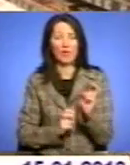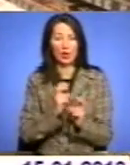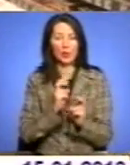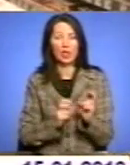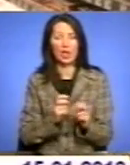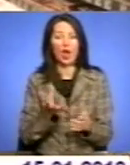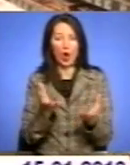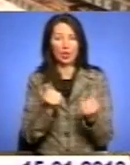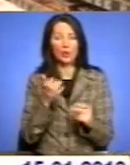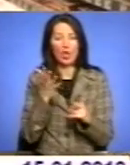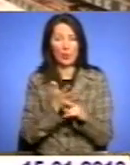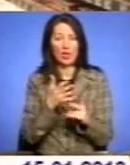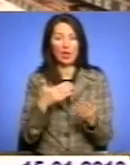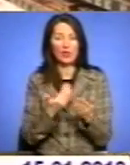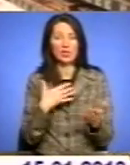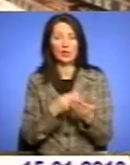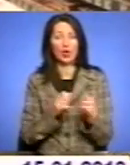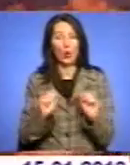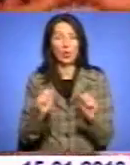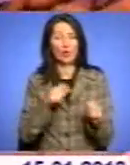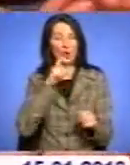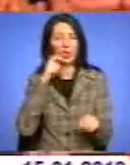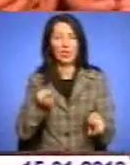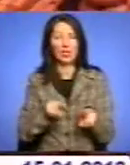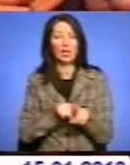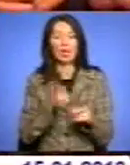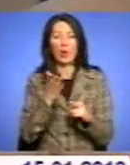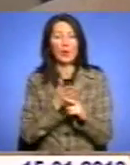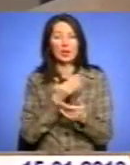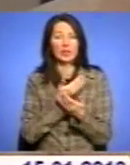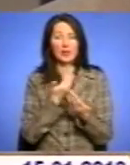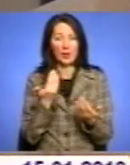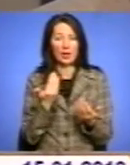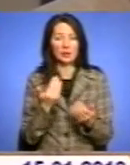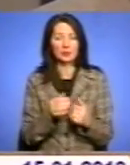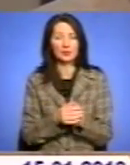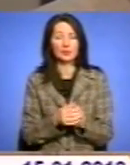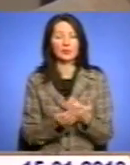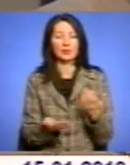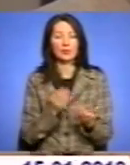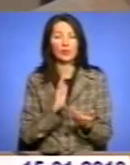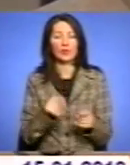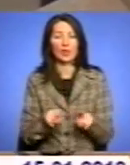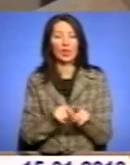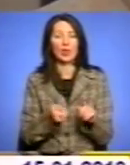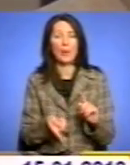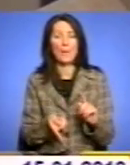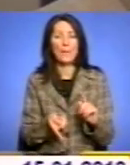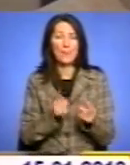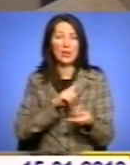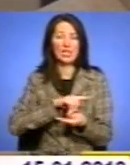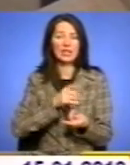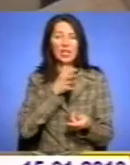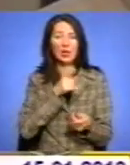своїм виробникам не може. Це заборонено умовами членства у СОТ. Нужен якийсь був перехідний період,